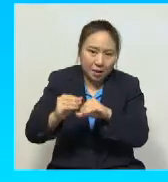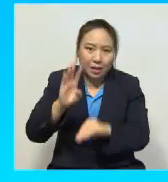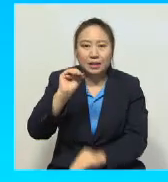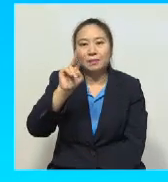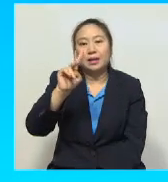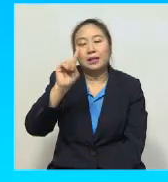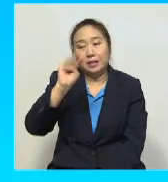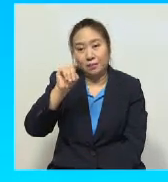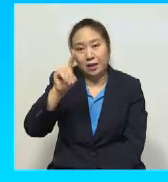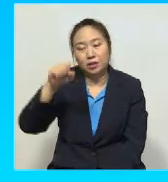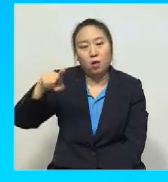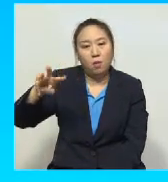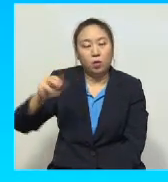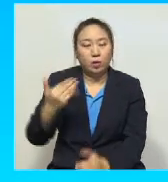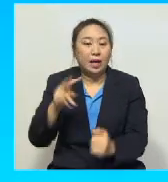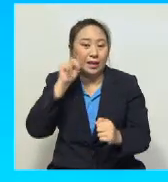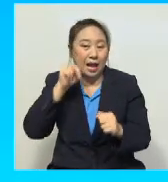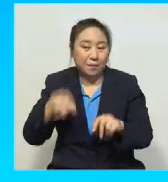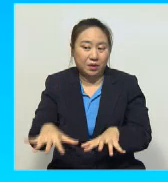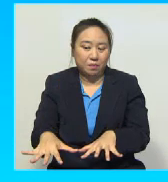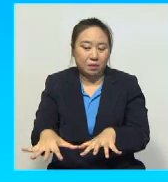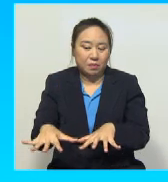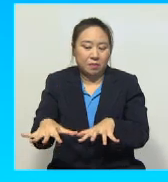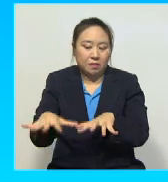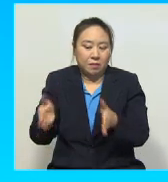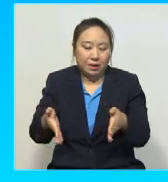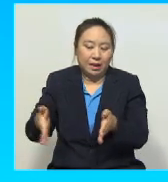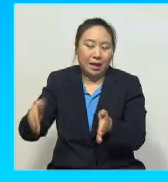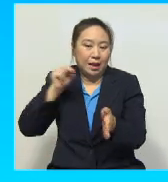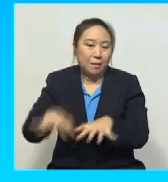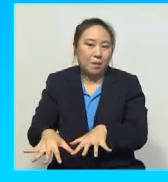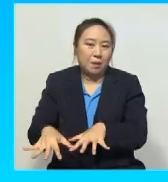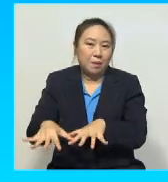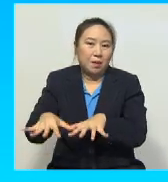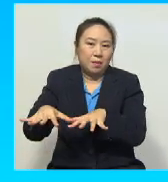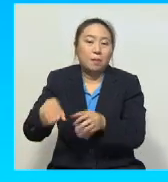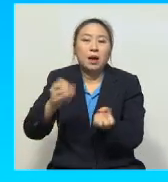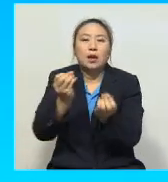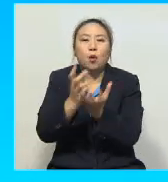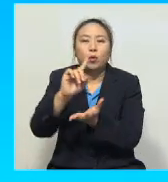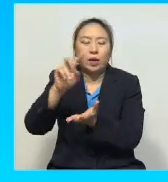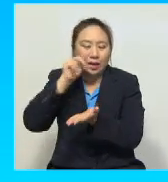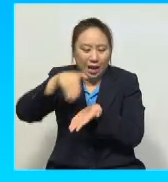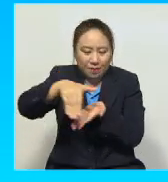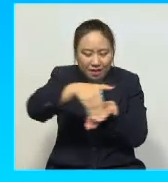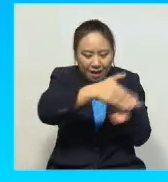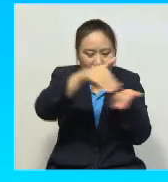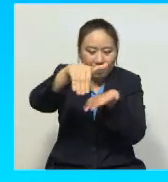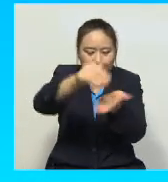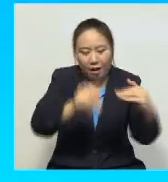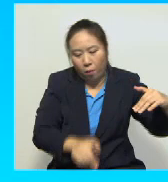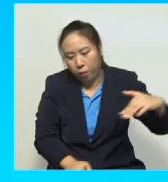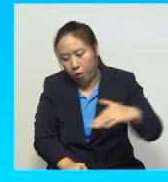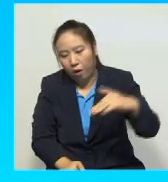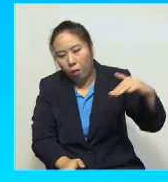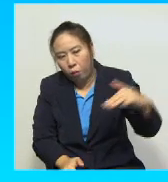ติเมตรและระดับน้ำโขงที่เพิ่มสูงขึ้นนี่เองนะคะก็ทำให้กระทบต่อการระบายน้ำของลำน้ำสาขาแล้วโดยเฉพาะล